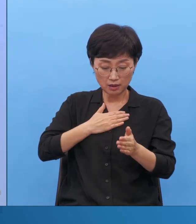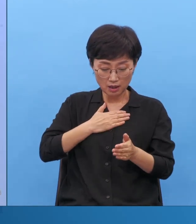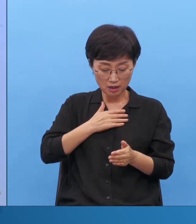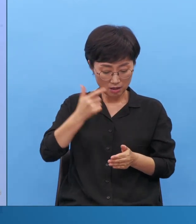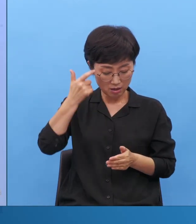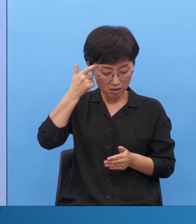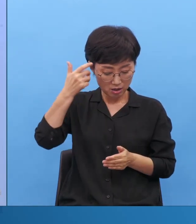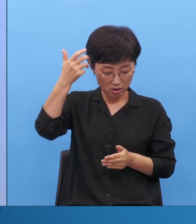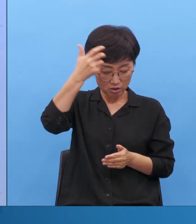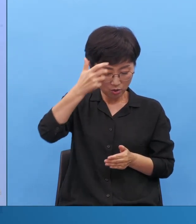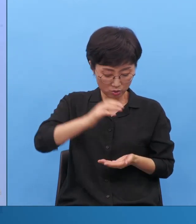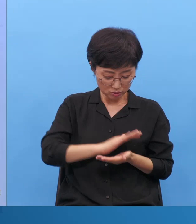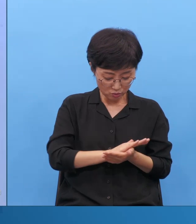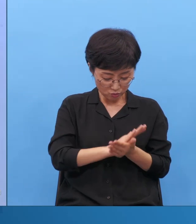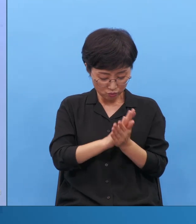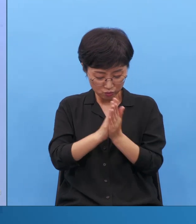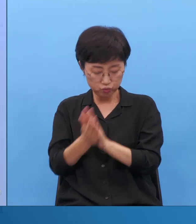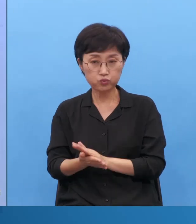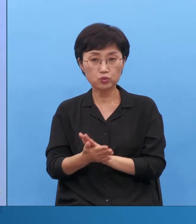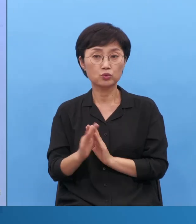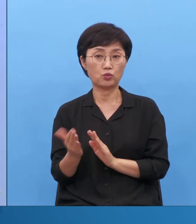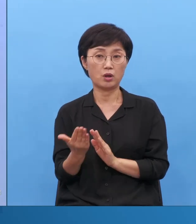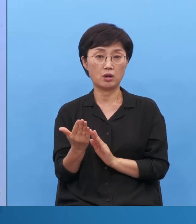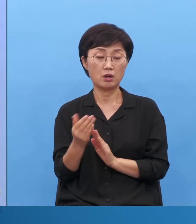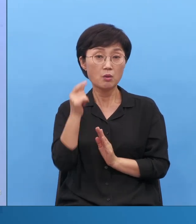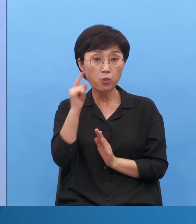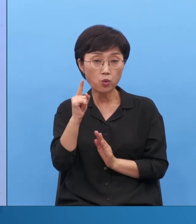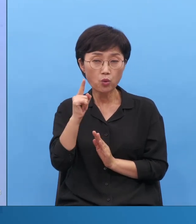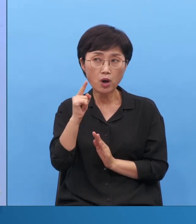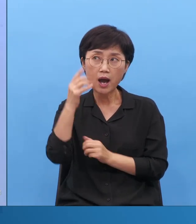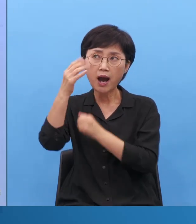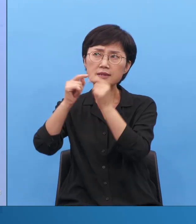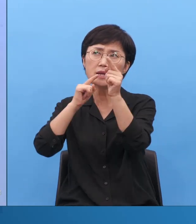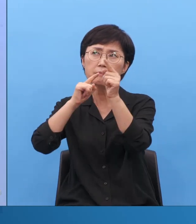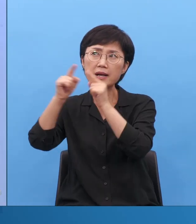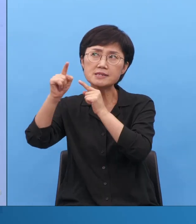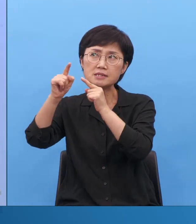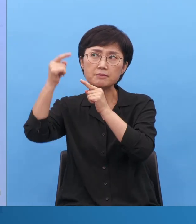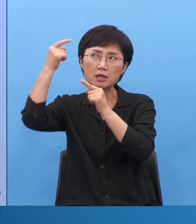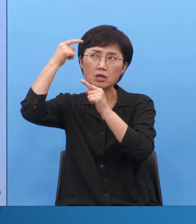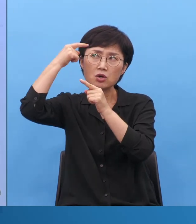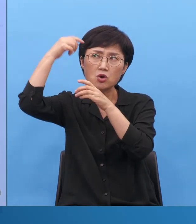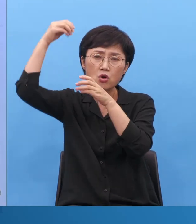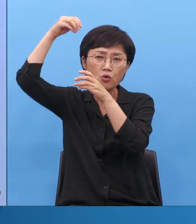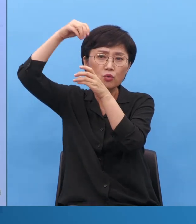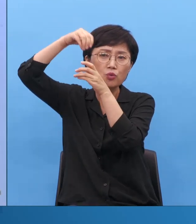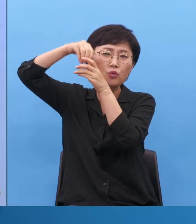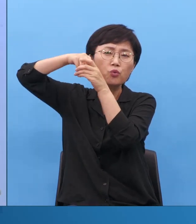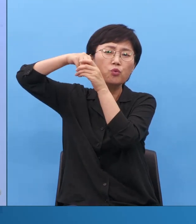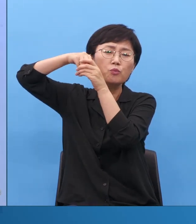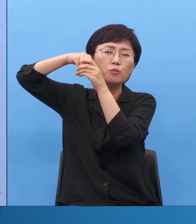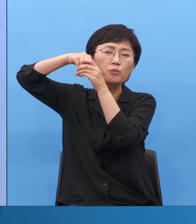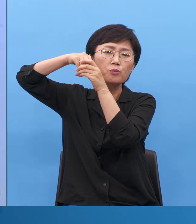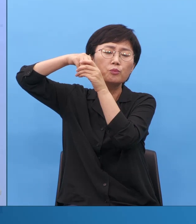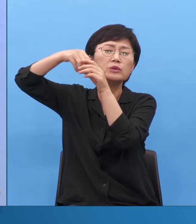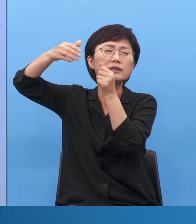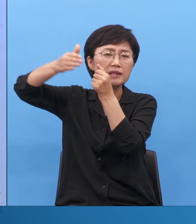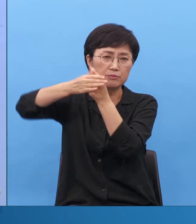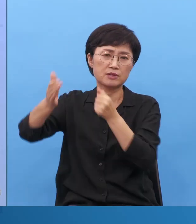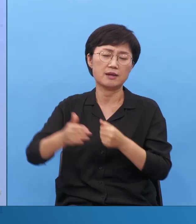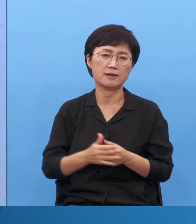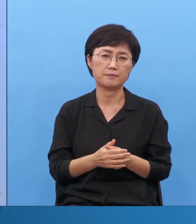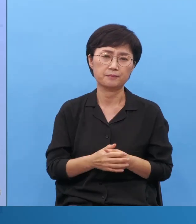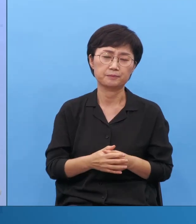영혼이 이제 막 뒤바뀌는 역사. What works 말씀이 영혼 속에 있는 거. What works took place when he believed in God's word? It says that the words penetrated inside of him and